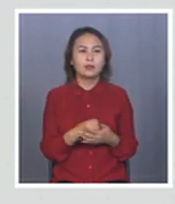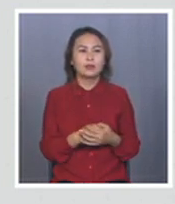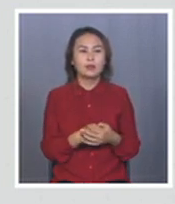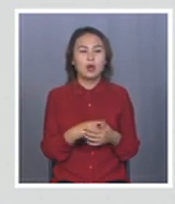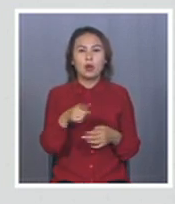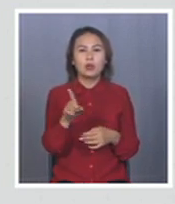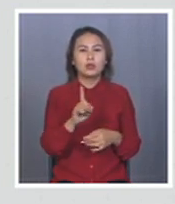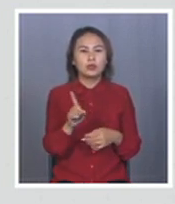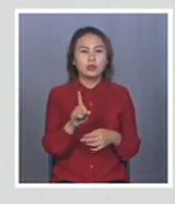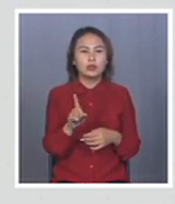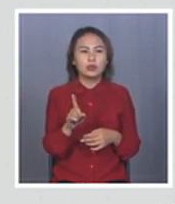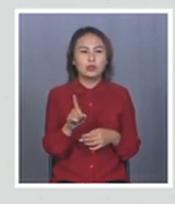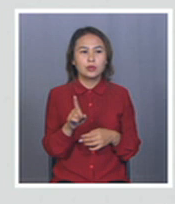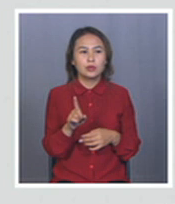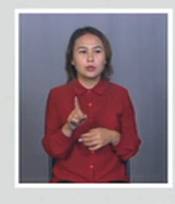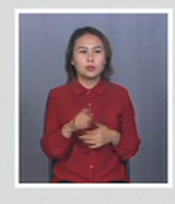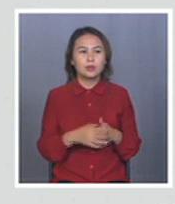үшін